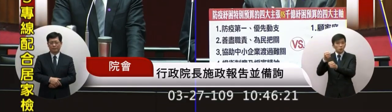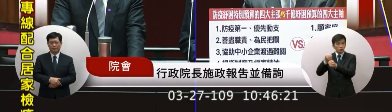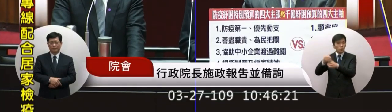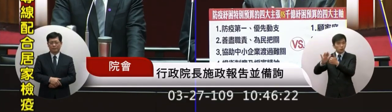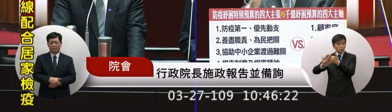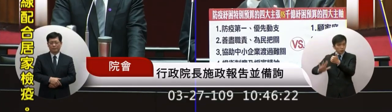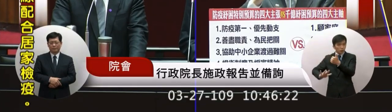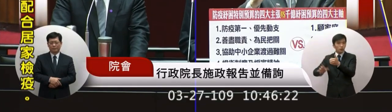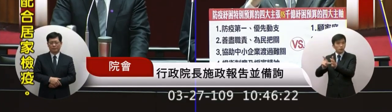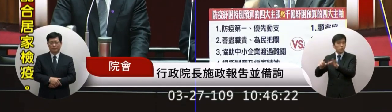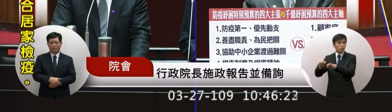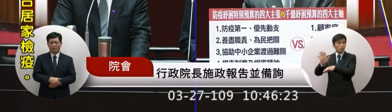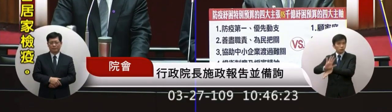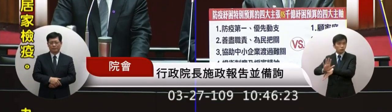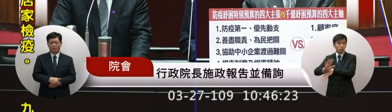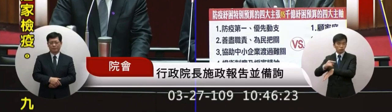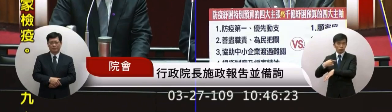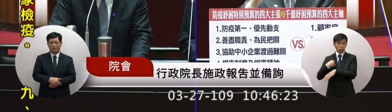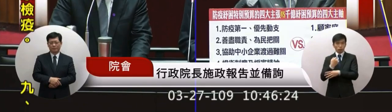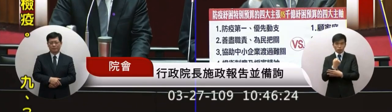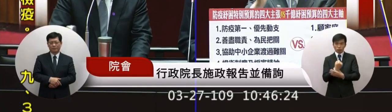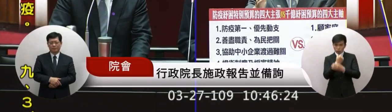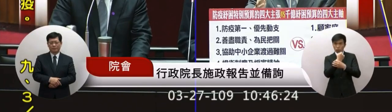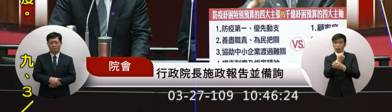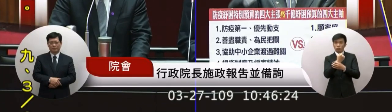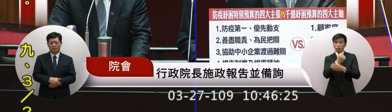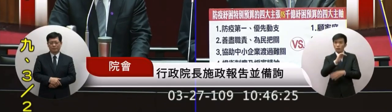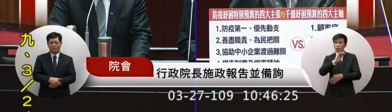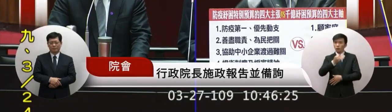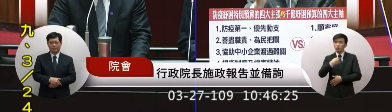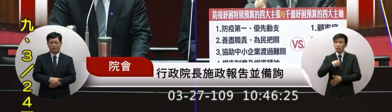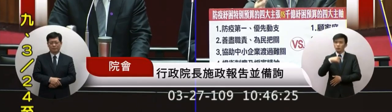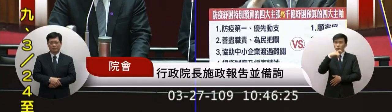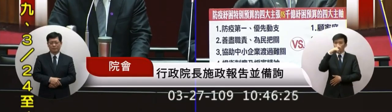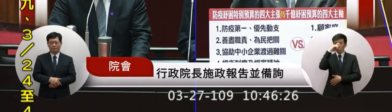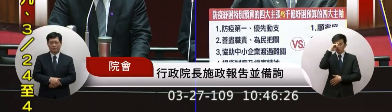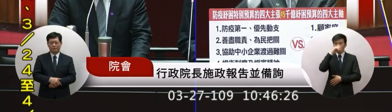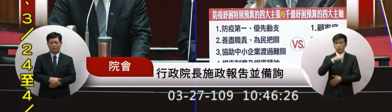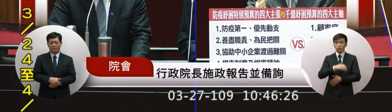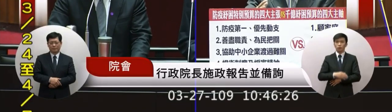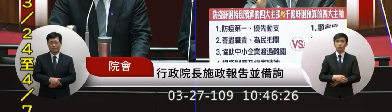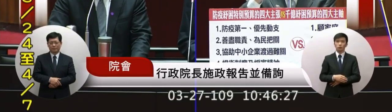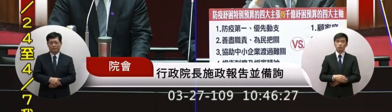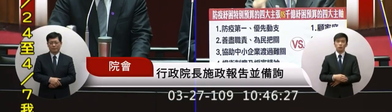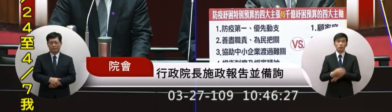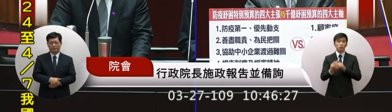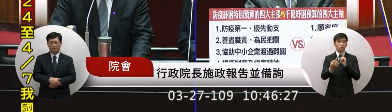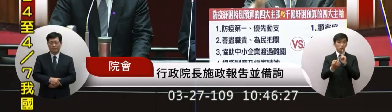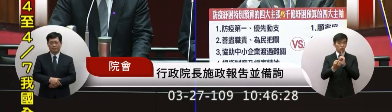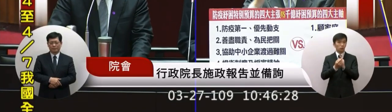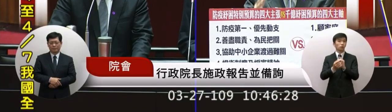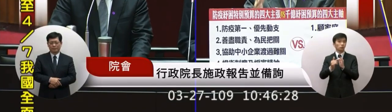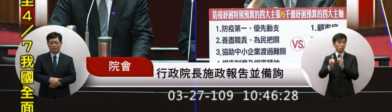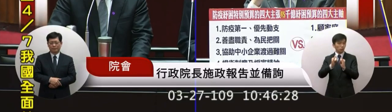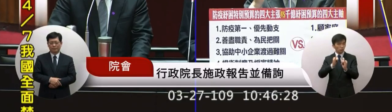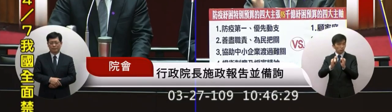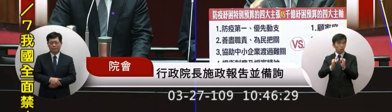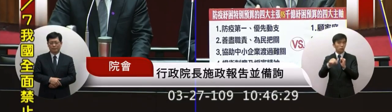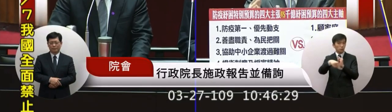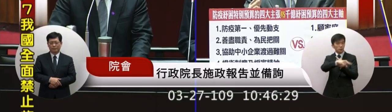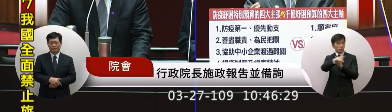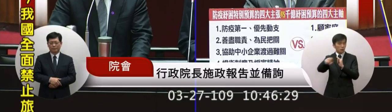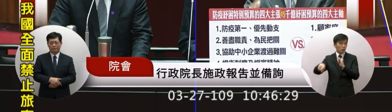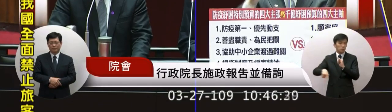营下。我支持你，但是我希望你应该爱对百姓的花钱、人民